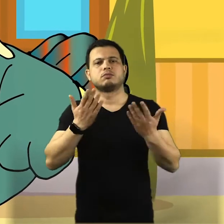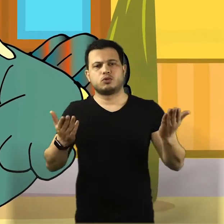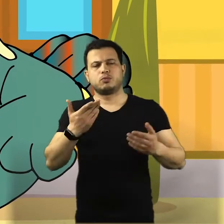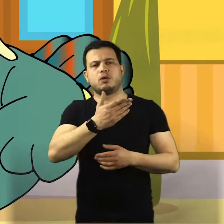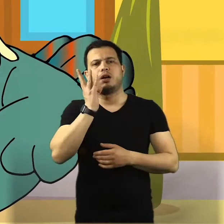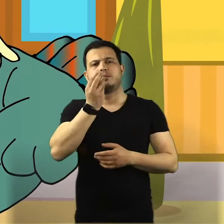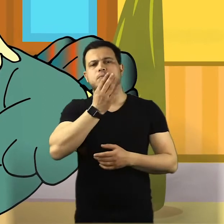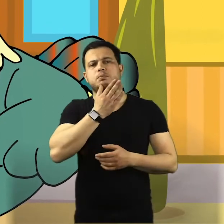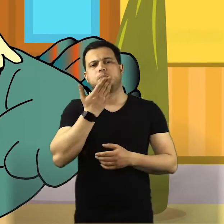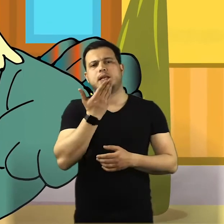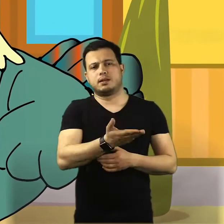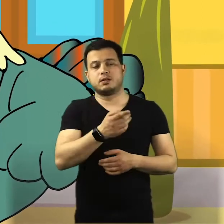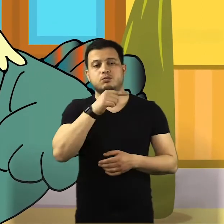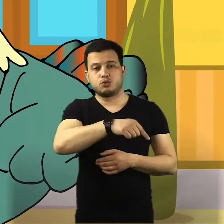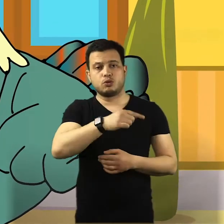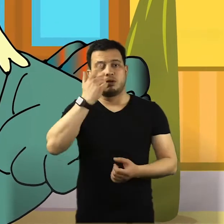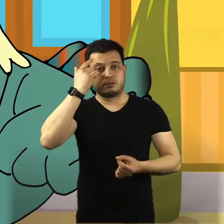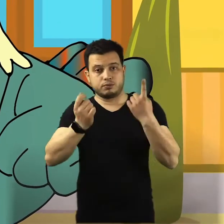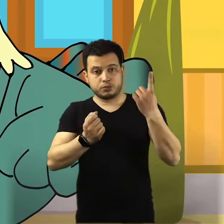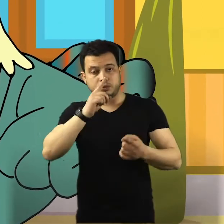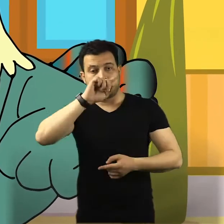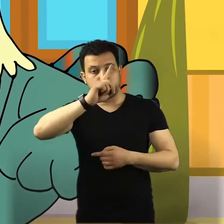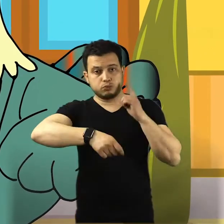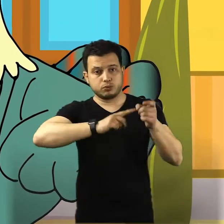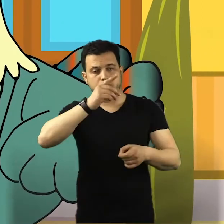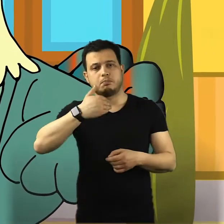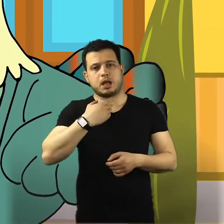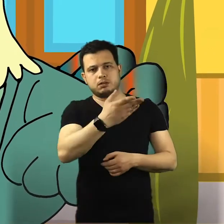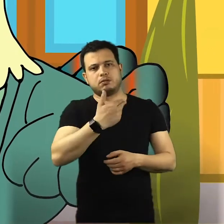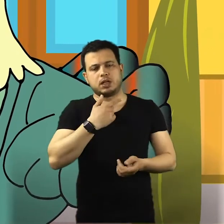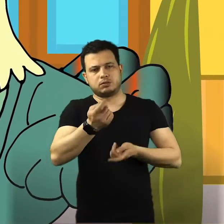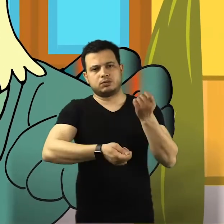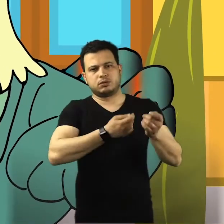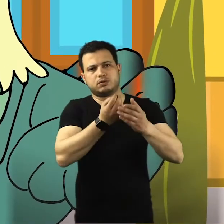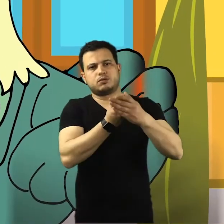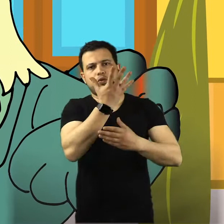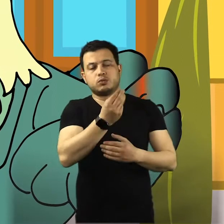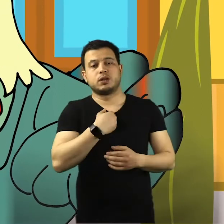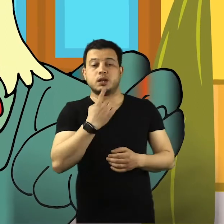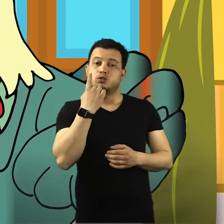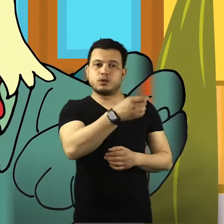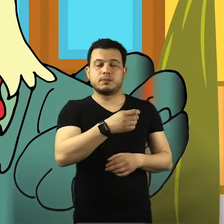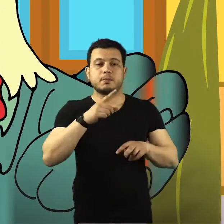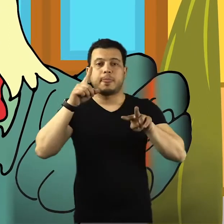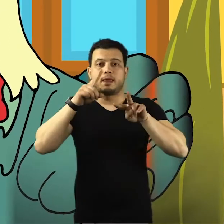Çünkü onu bunun için icat ettim Haydi ona Anıt Ağaçları nereye gittiğini soralım